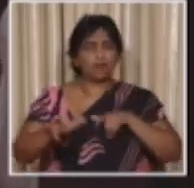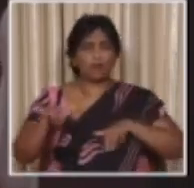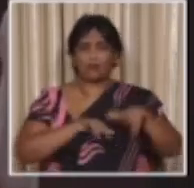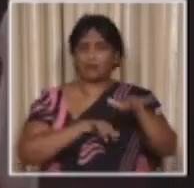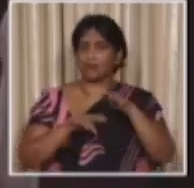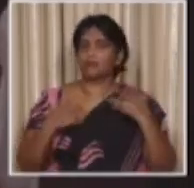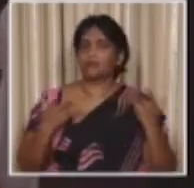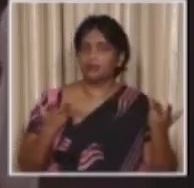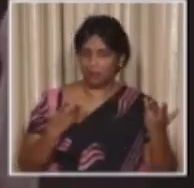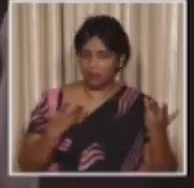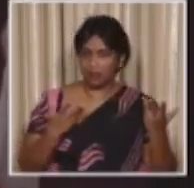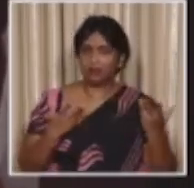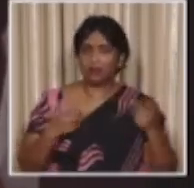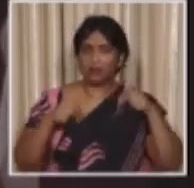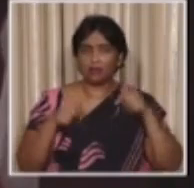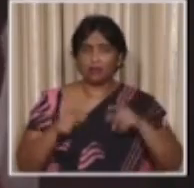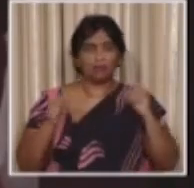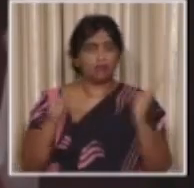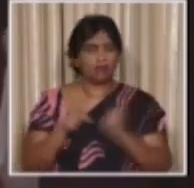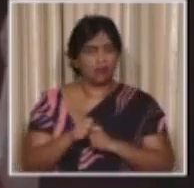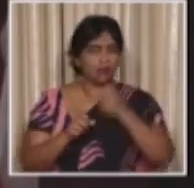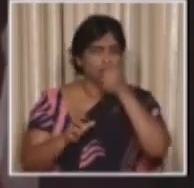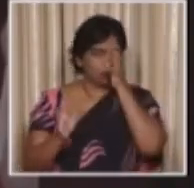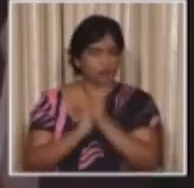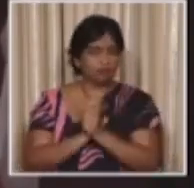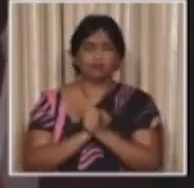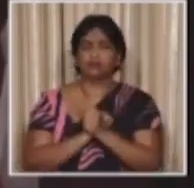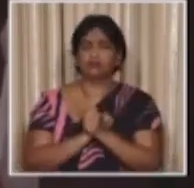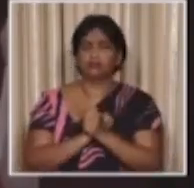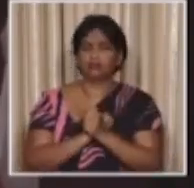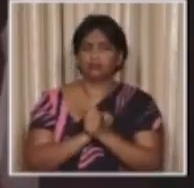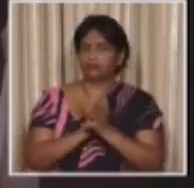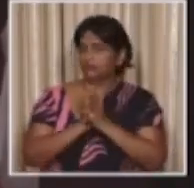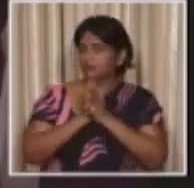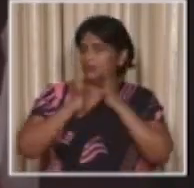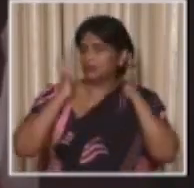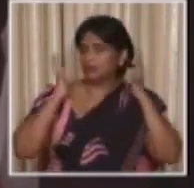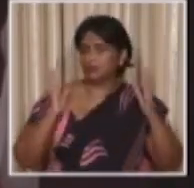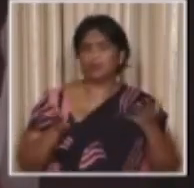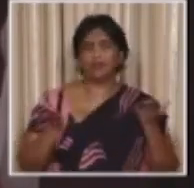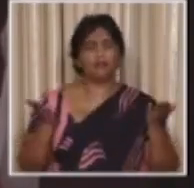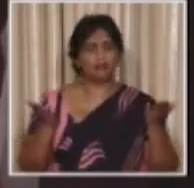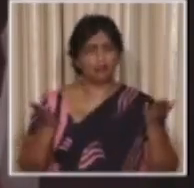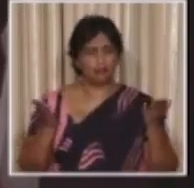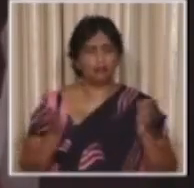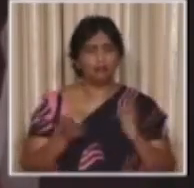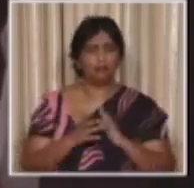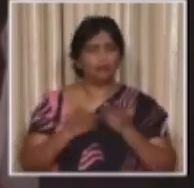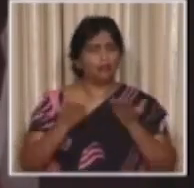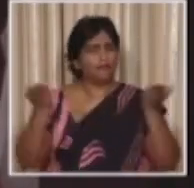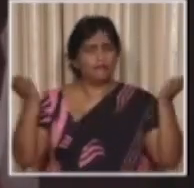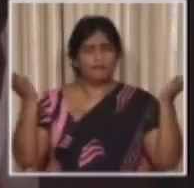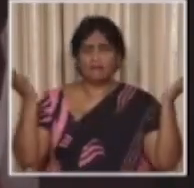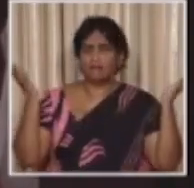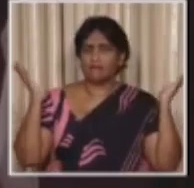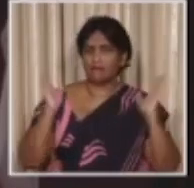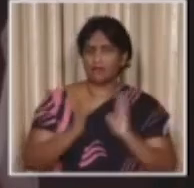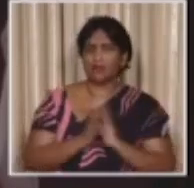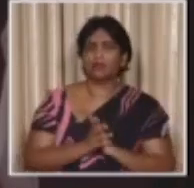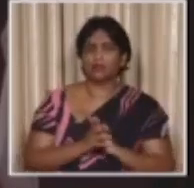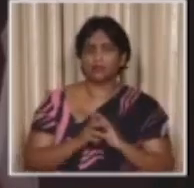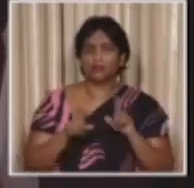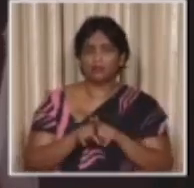නැහැ. අද මිනිමරුන්ද මංකොල්ල කන්ද ඉහවහා ගිහිලා තියෙන්නේ. අද හැම තැනකම මේක ක්‍රියාත්මක වෙනවා. ඒ